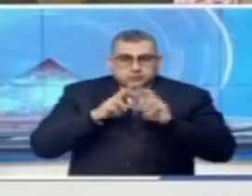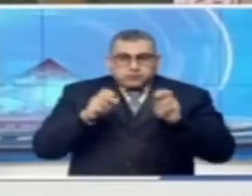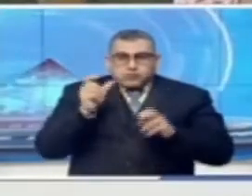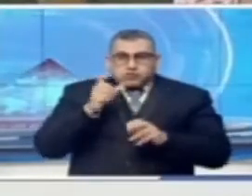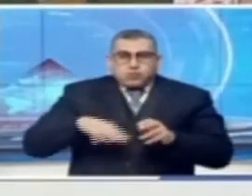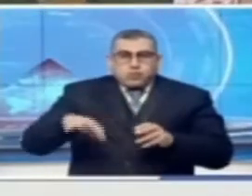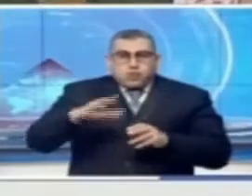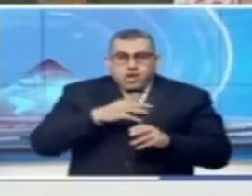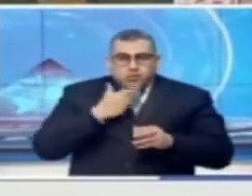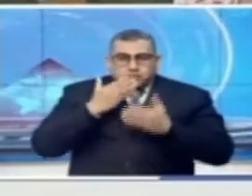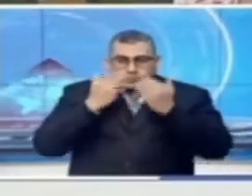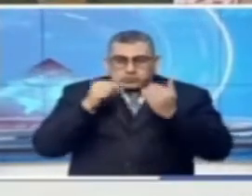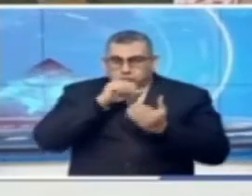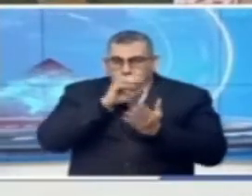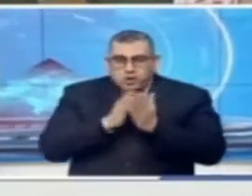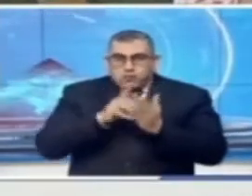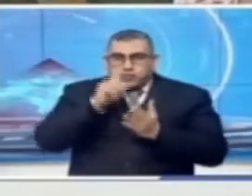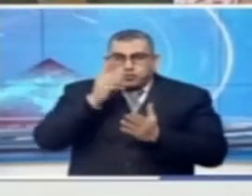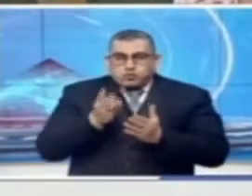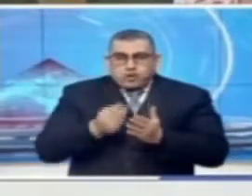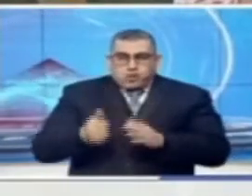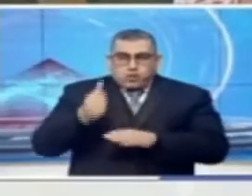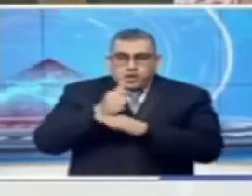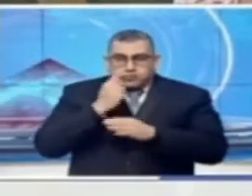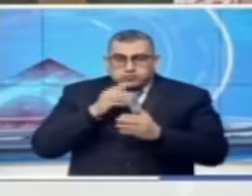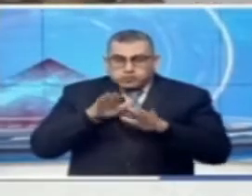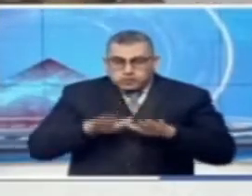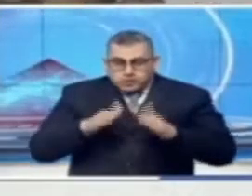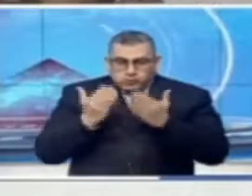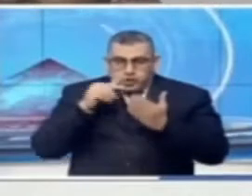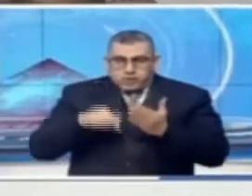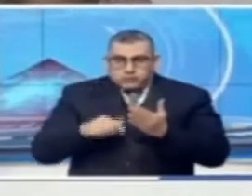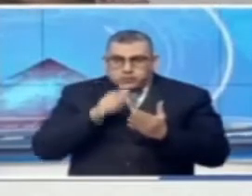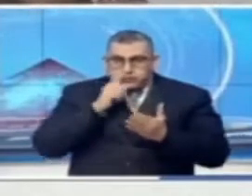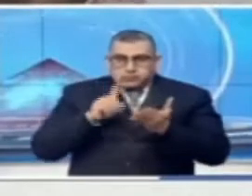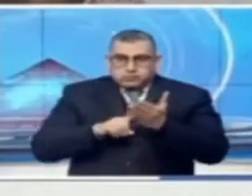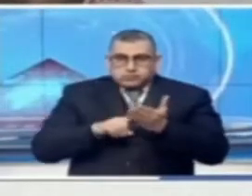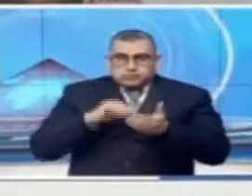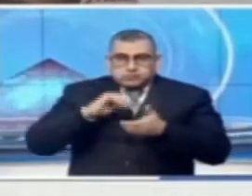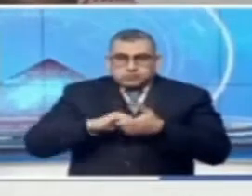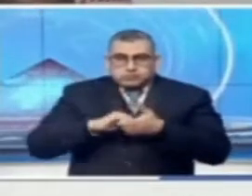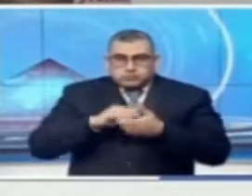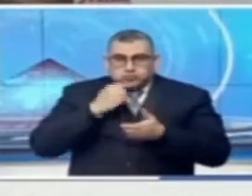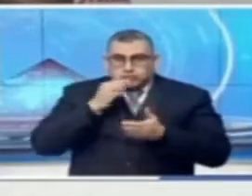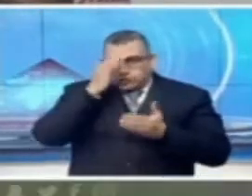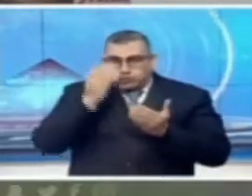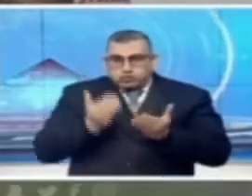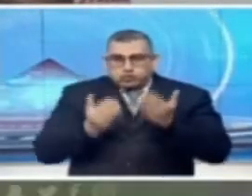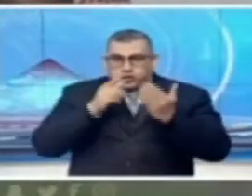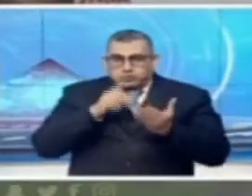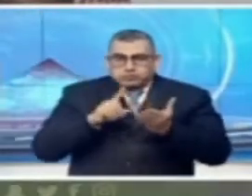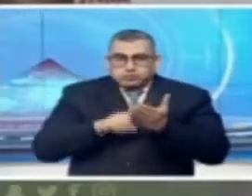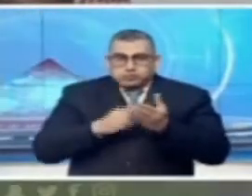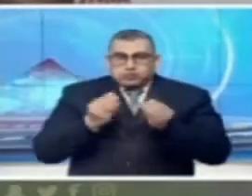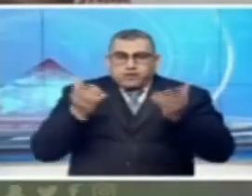المسلمون كتاب الله سبحانه وتعالى ويتعبدون به. التعامل مع الهدية سيكون إن شاء الله بإرسال نسخ